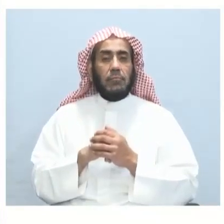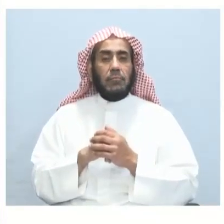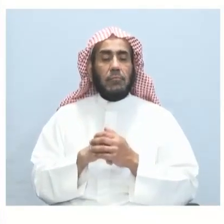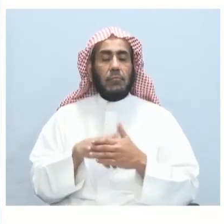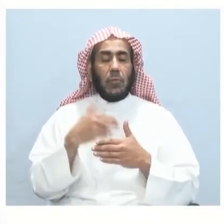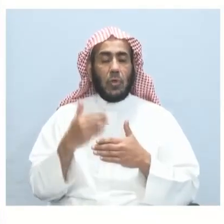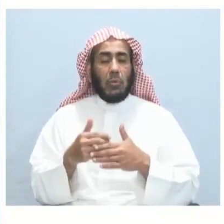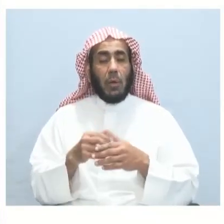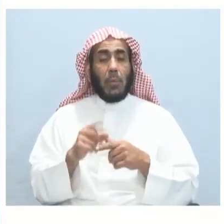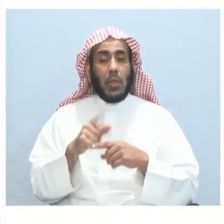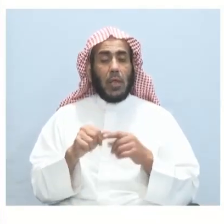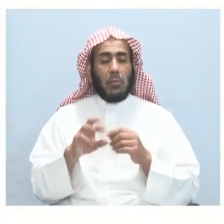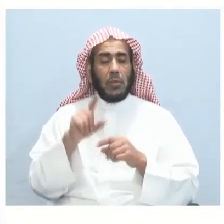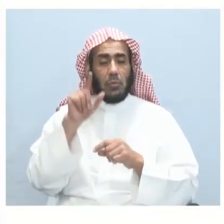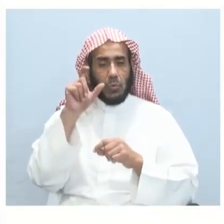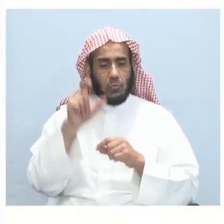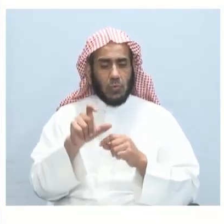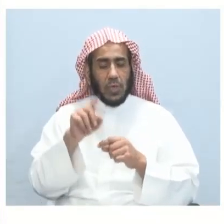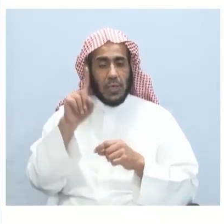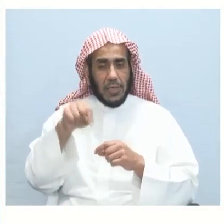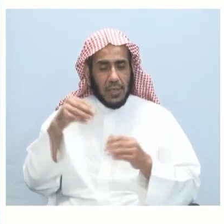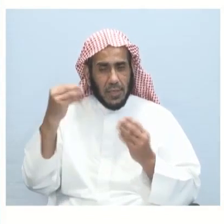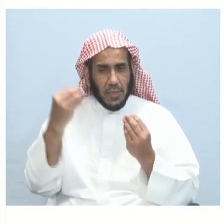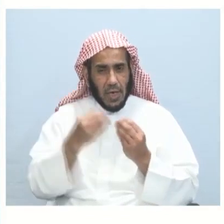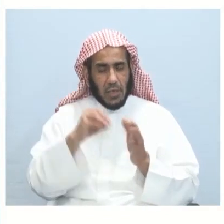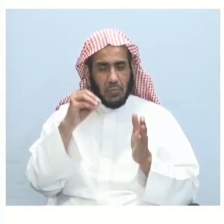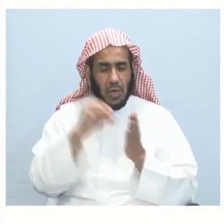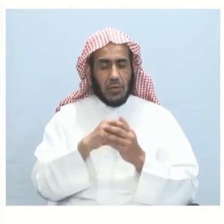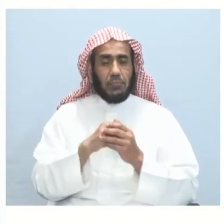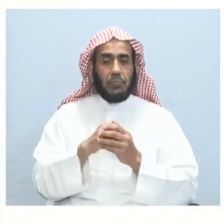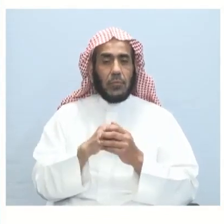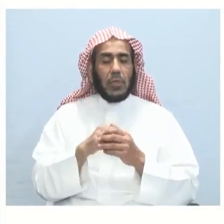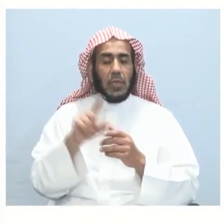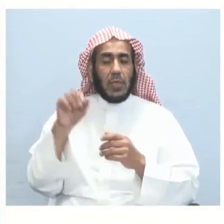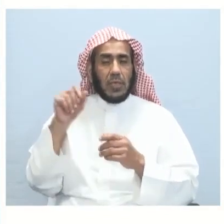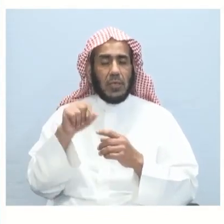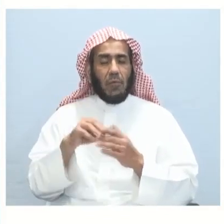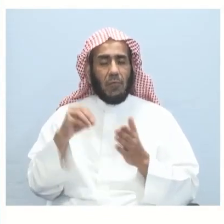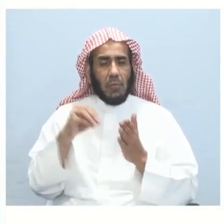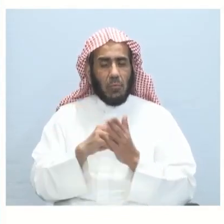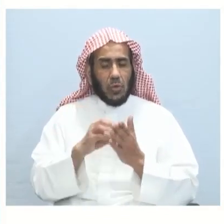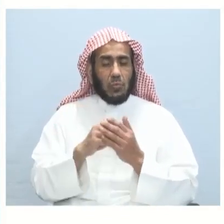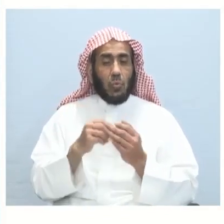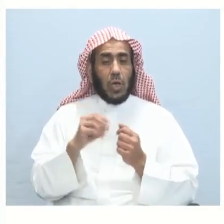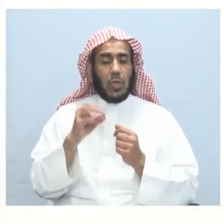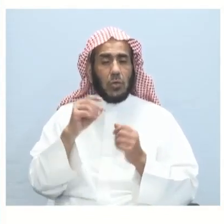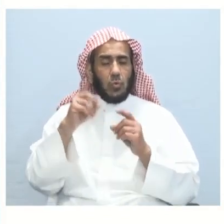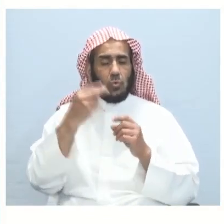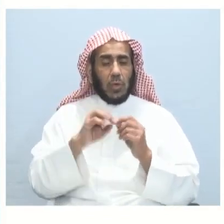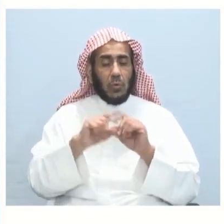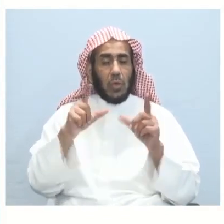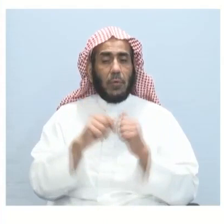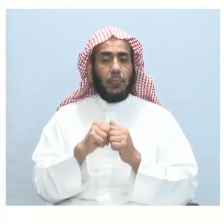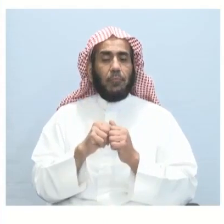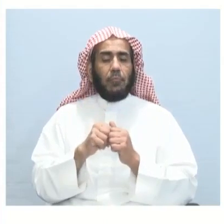ثم من علامه التبويب ادراج علامه تبويب ادراج انسيرت في مجموعه رسومات توضيحيه